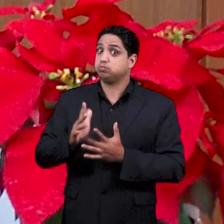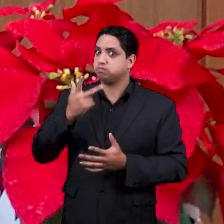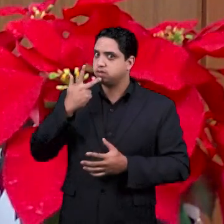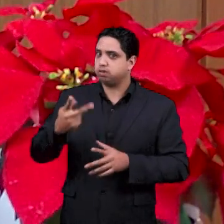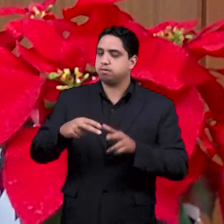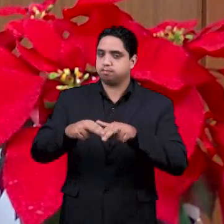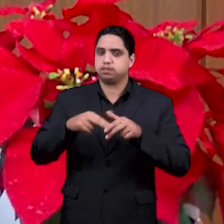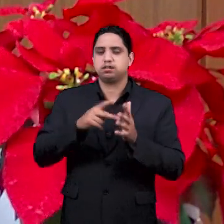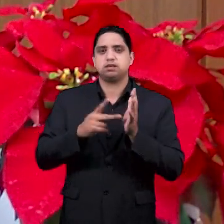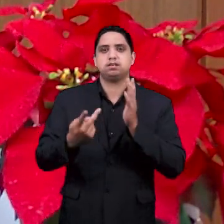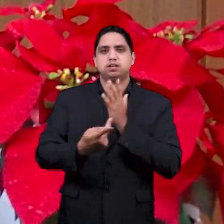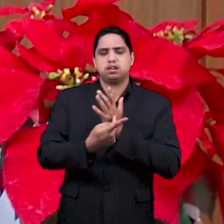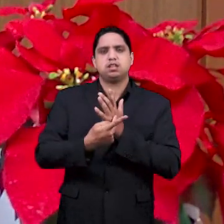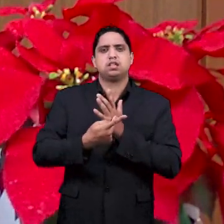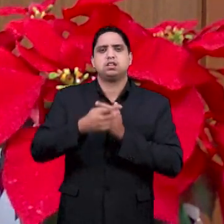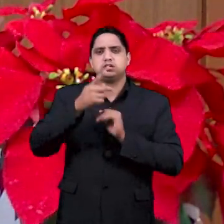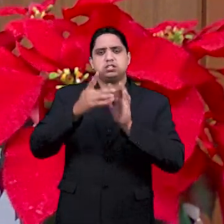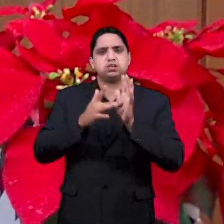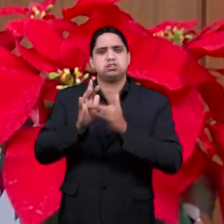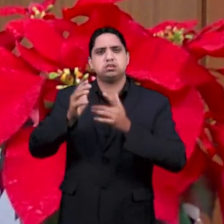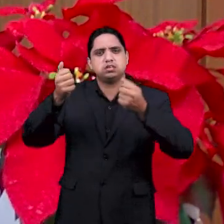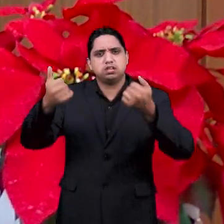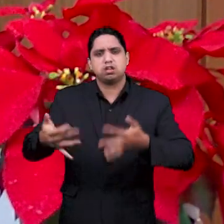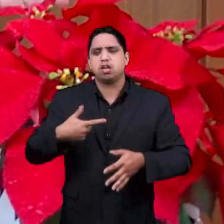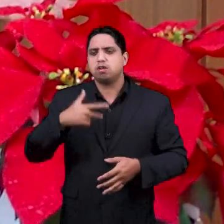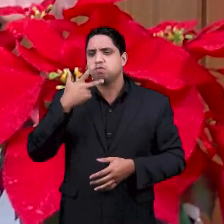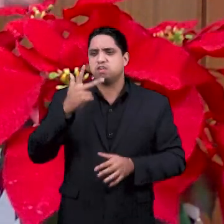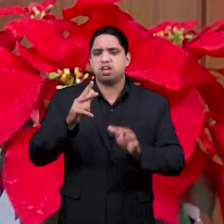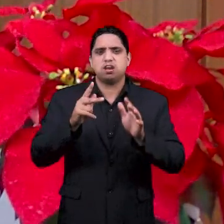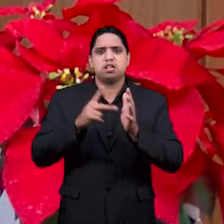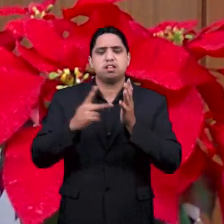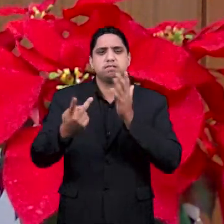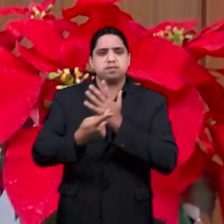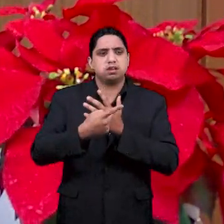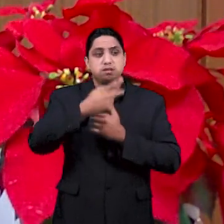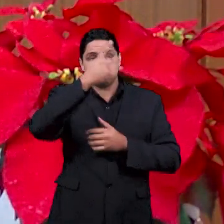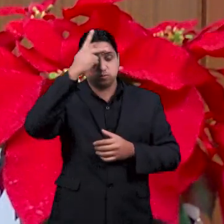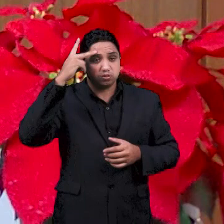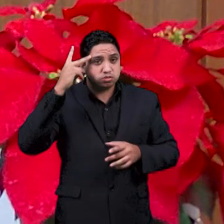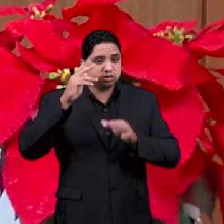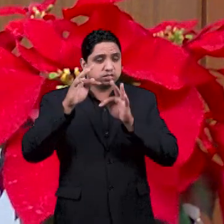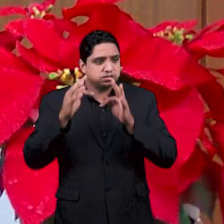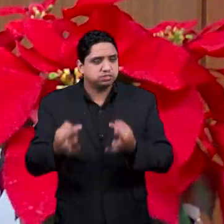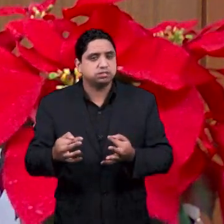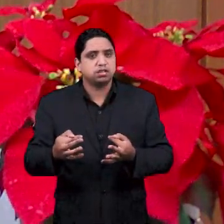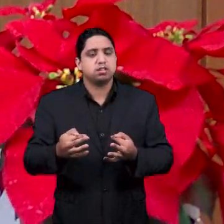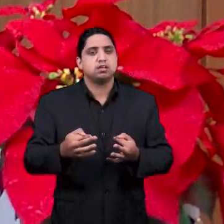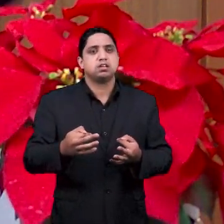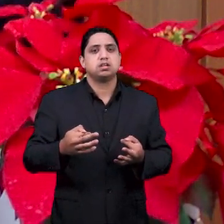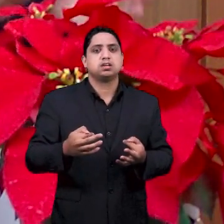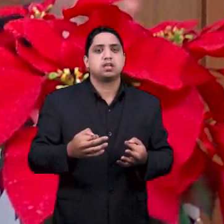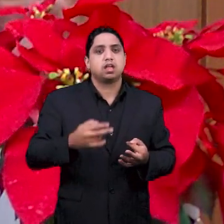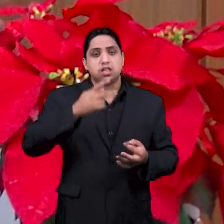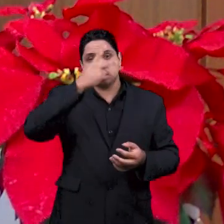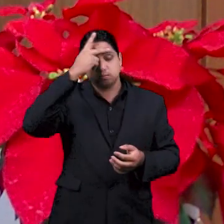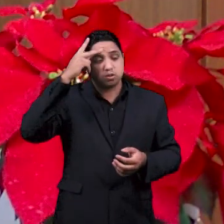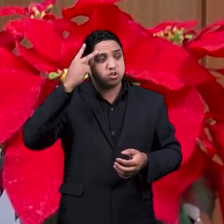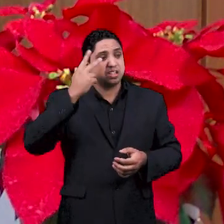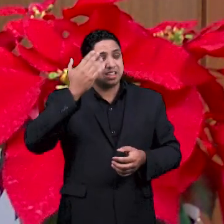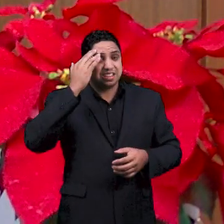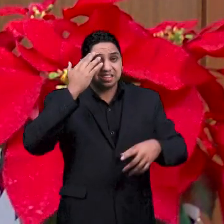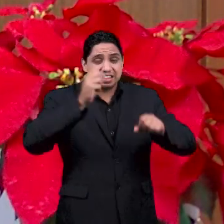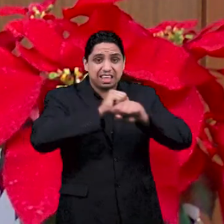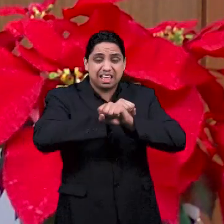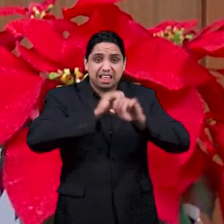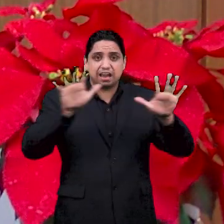оно для простых людей. Иисус говорит, я говорю притчами, чтобы они, видя,